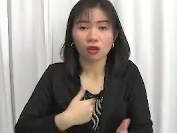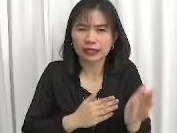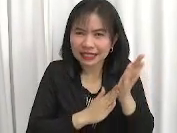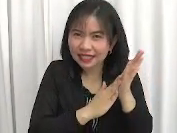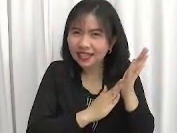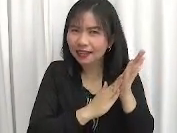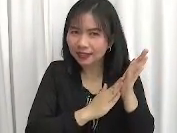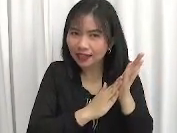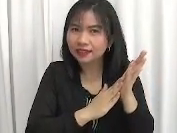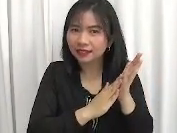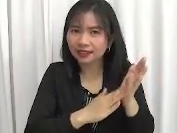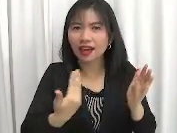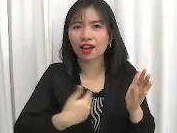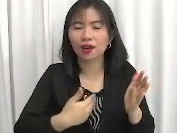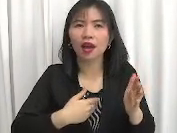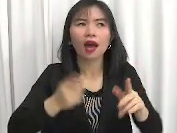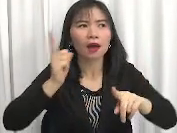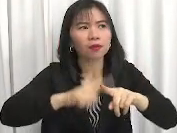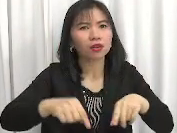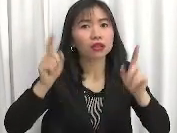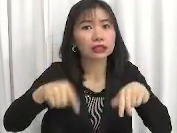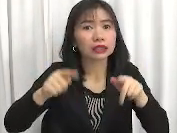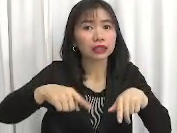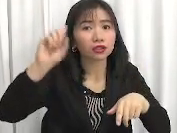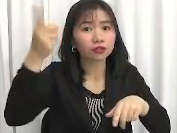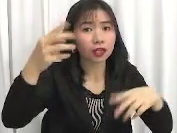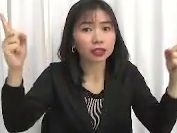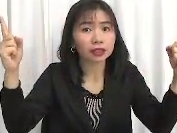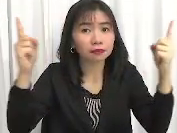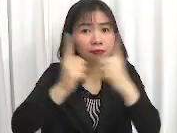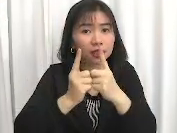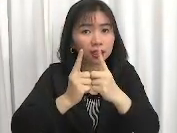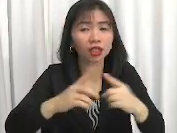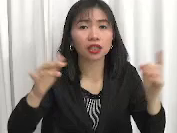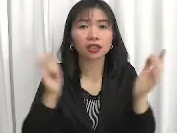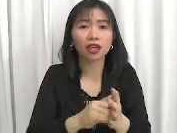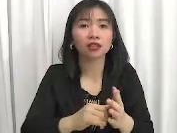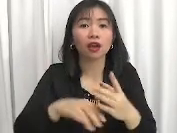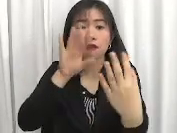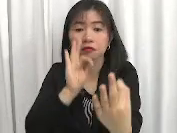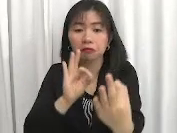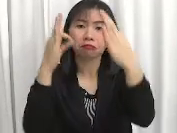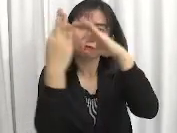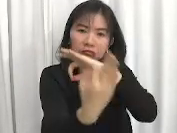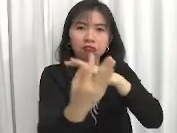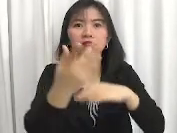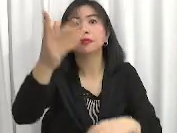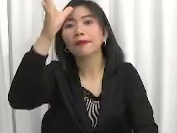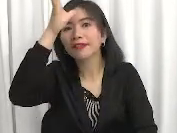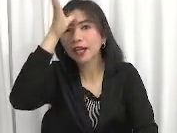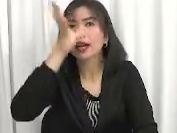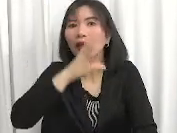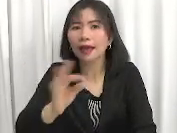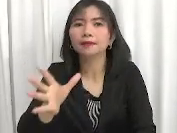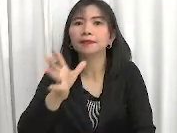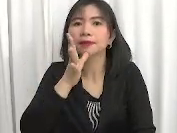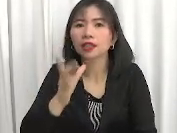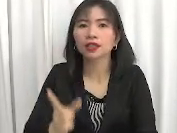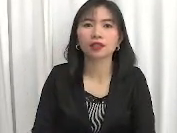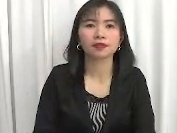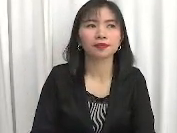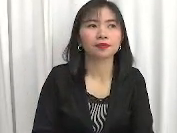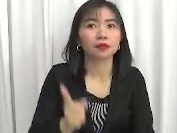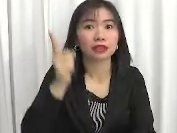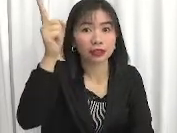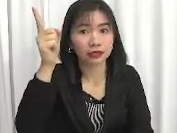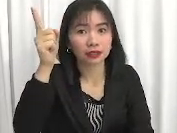kasi ito yung unang tagpo na ang mga nanay ay nakatapat natin. Amen! At ang maganda nito sa pinananabikan